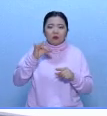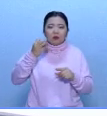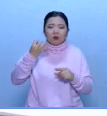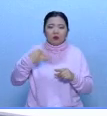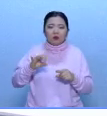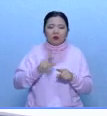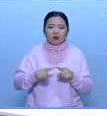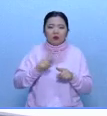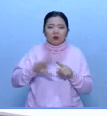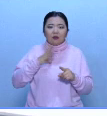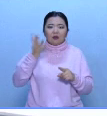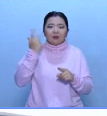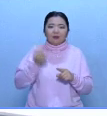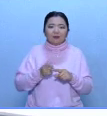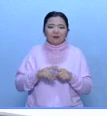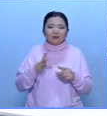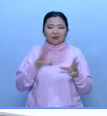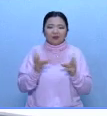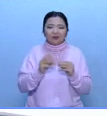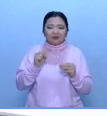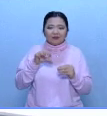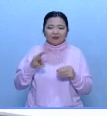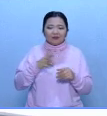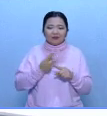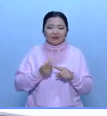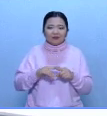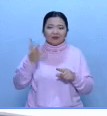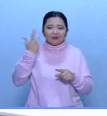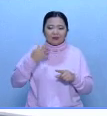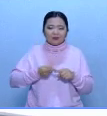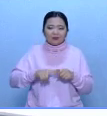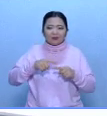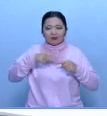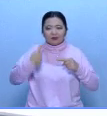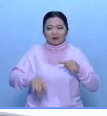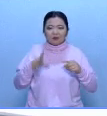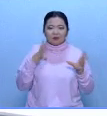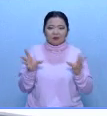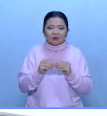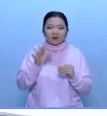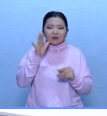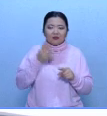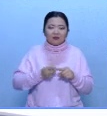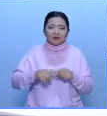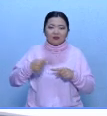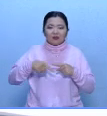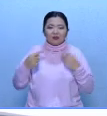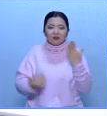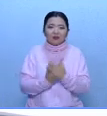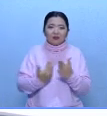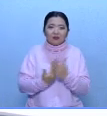375 миллион теңге жұмсаған. Бұл туралы өңірлік коммуникациялар қызметінде өткен баспасөз жиынында мәлім болды. Толығырақ тілші